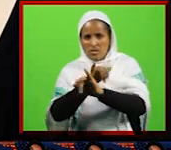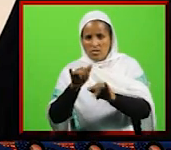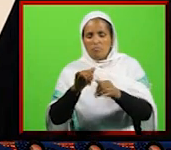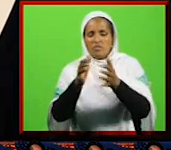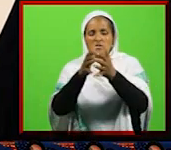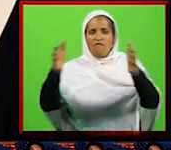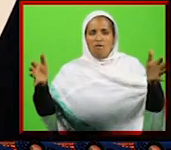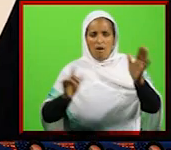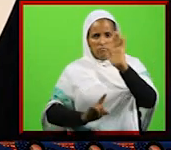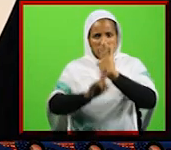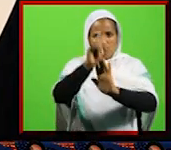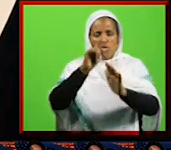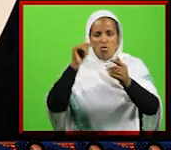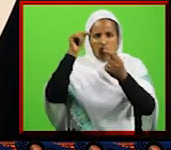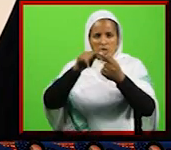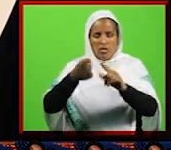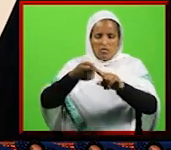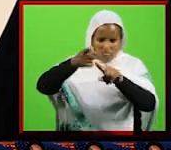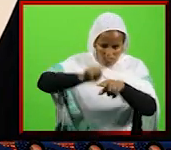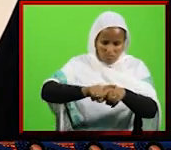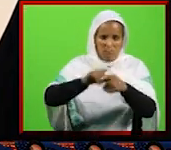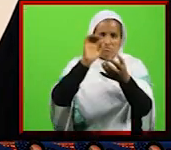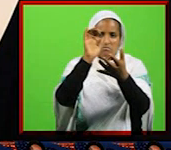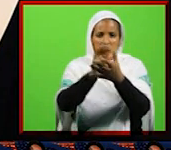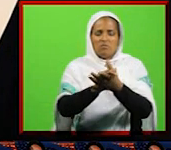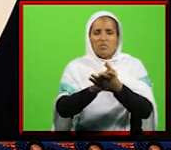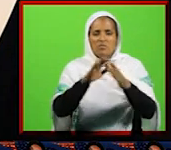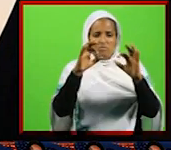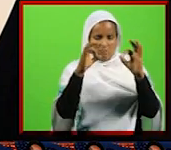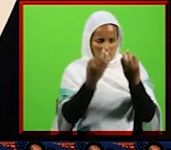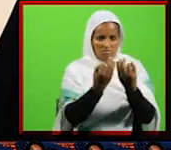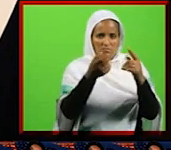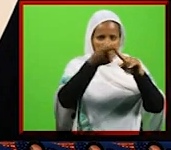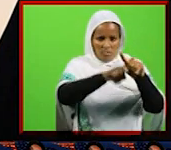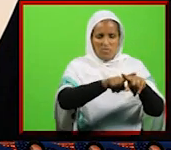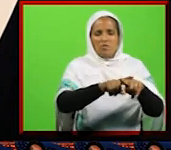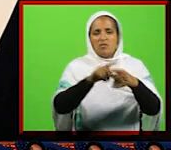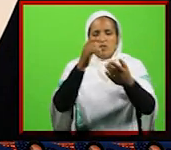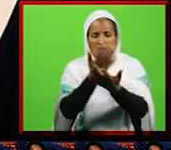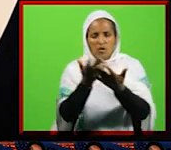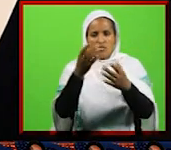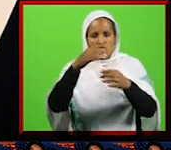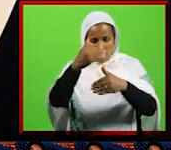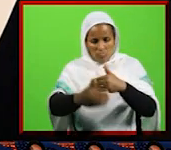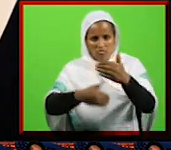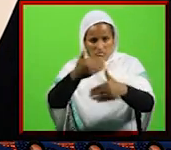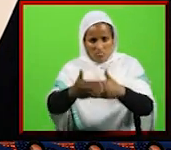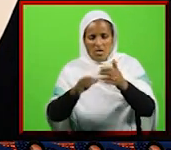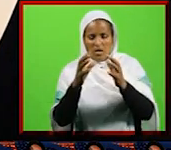አድጎ ወደሚመለስበት መንገድ በተባለው ወደ ቤተ ዘመድ በመመለስ ነገሮችን እያዋሉ እያሳደሩ እያበረዱ